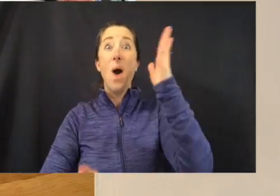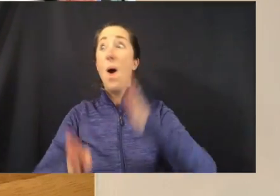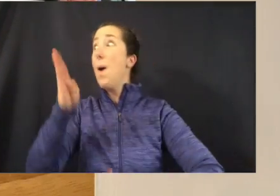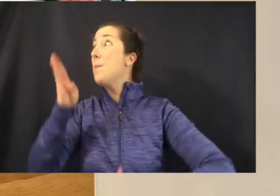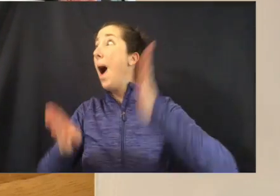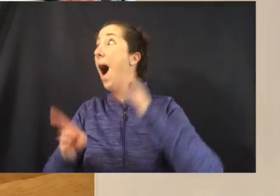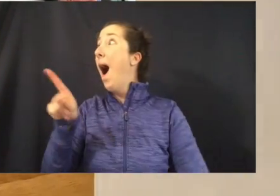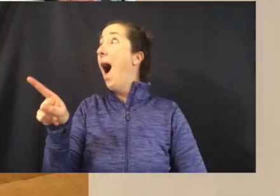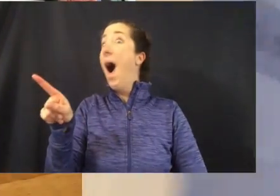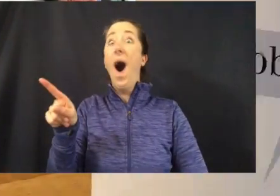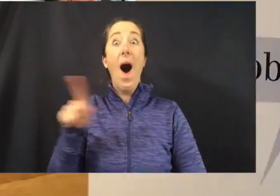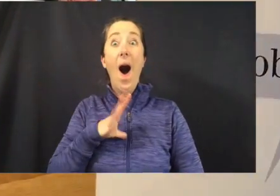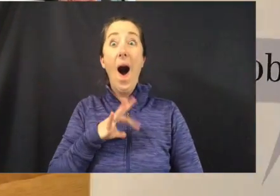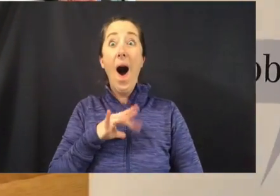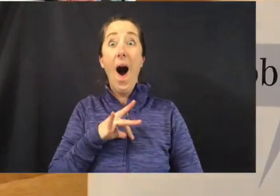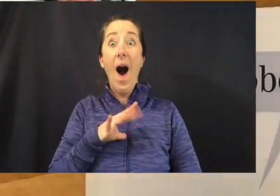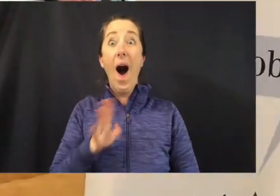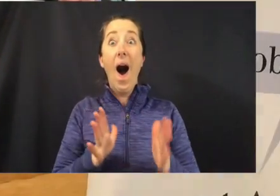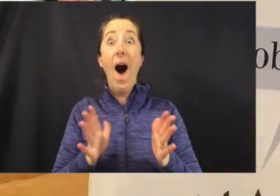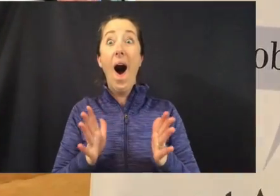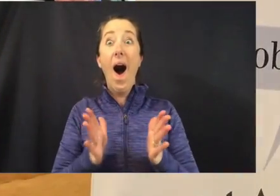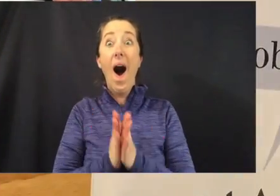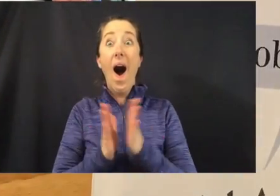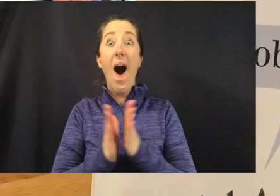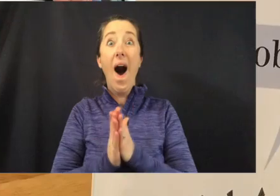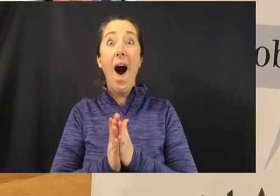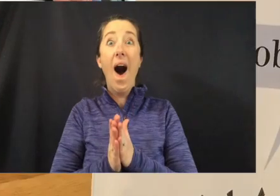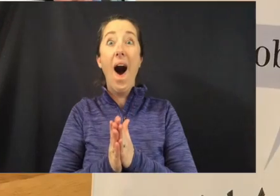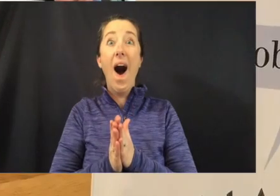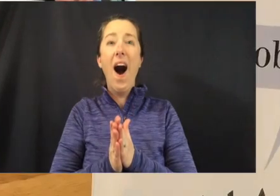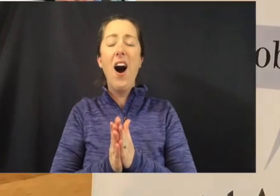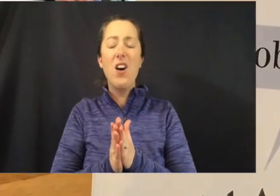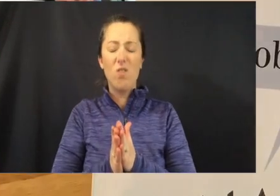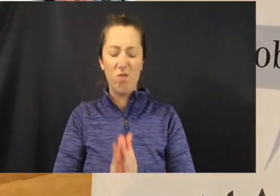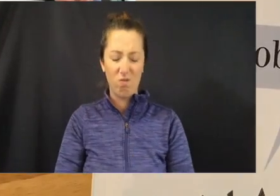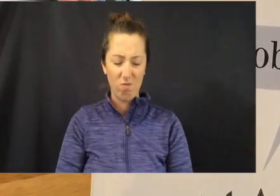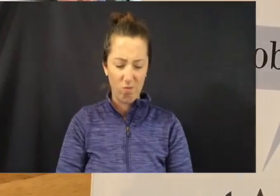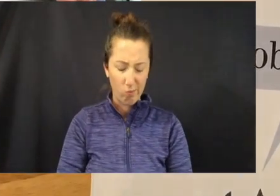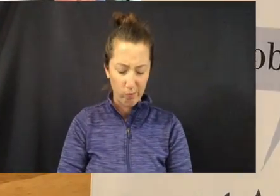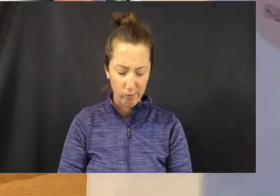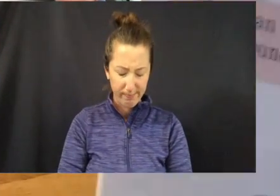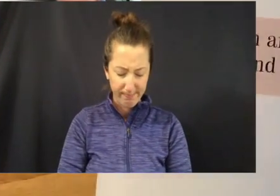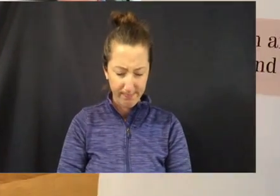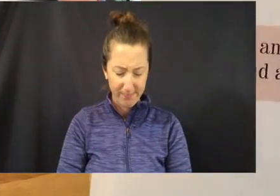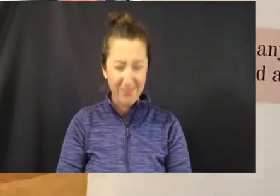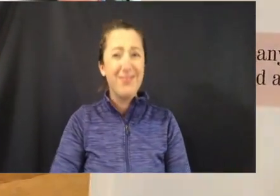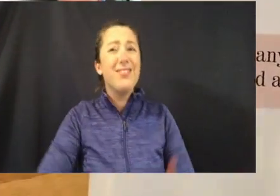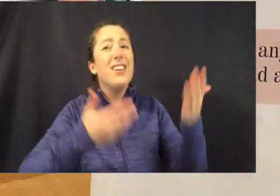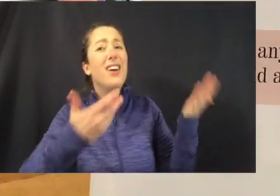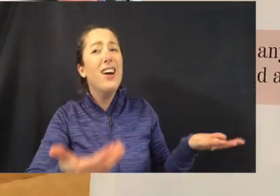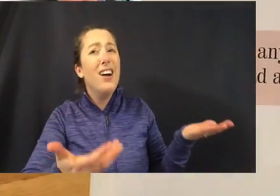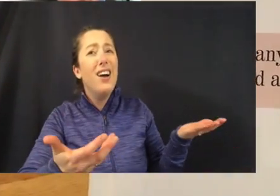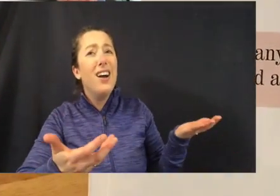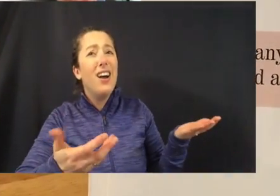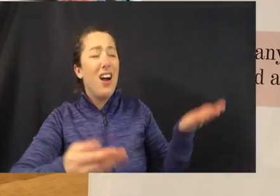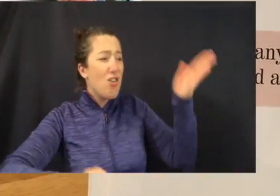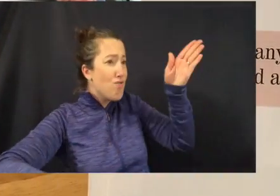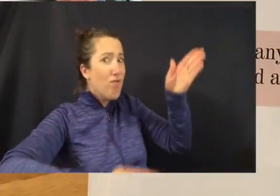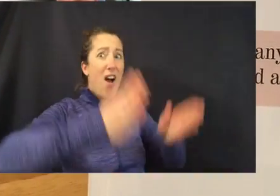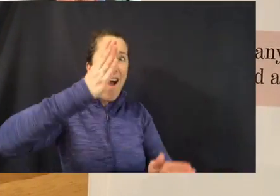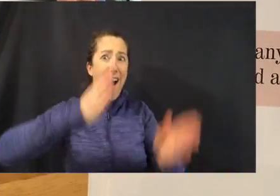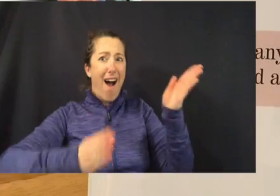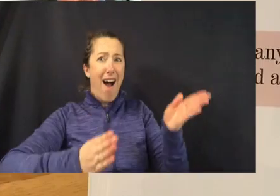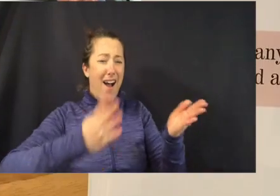A robot! Et un robot. C'est génial. How